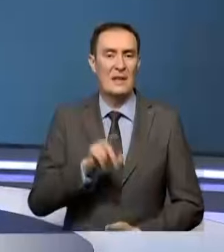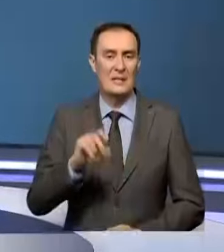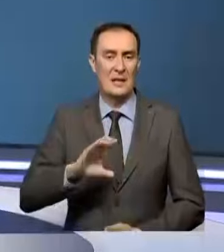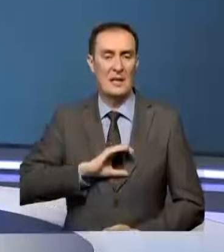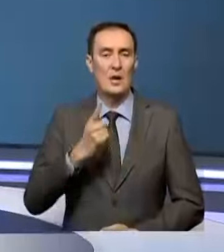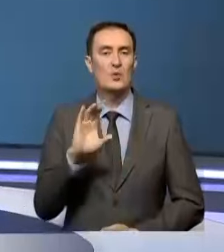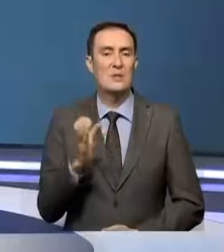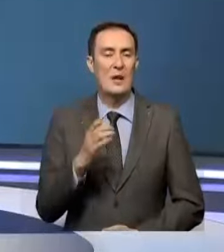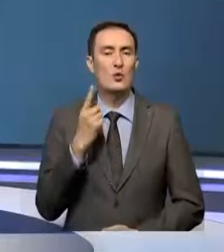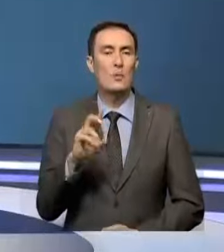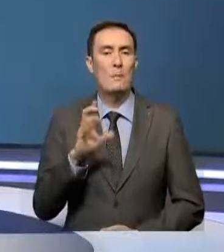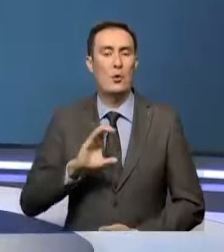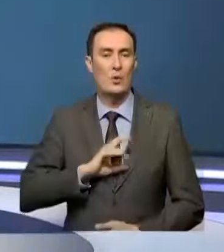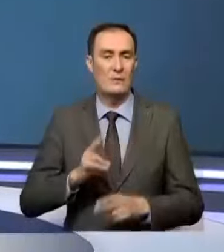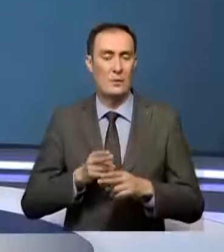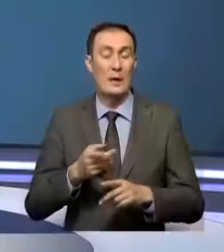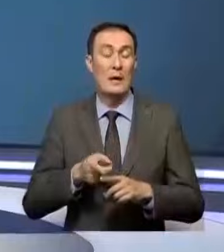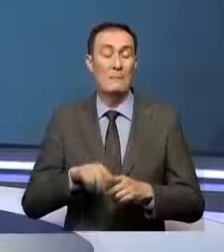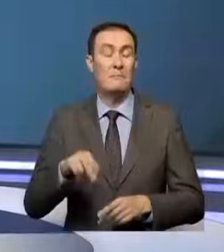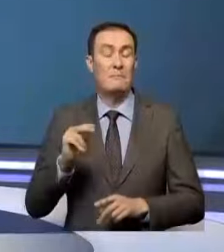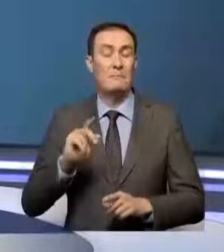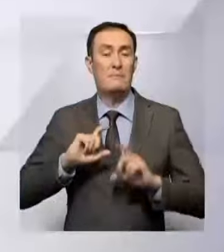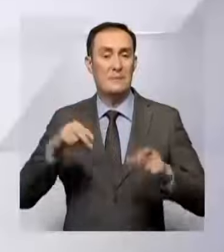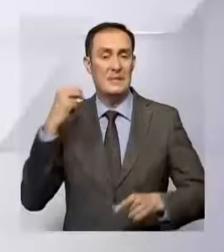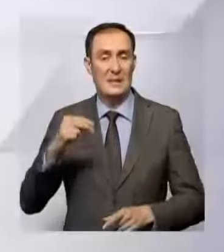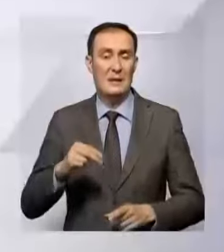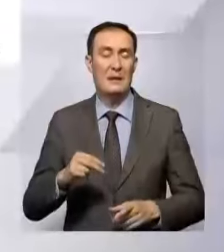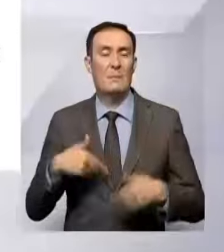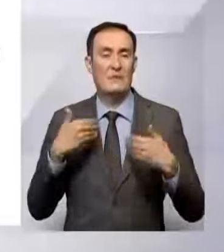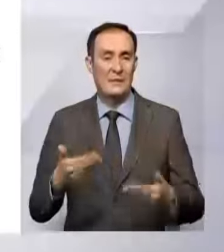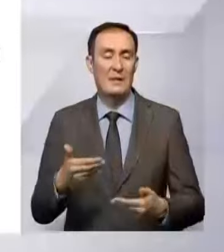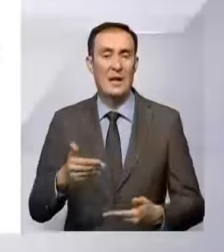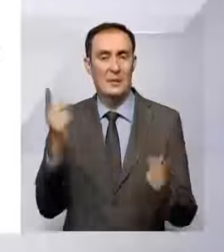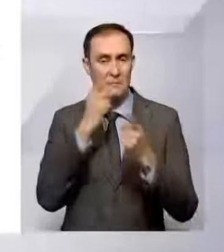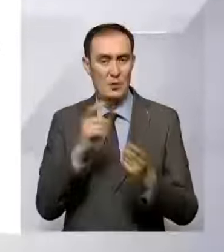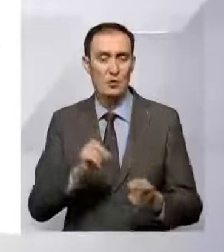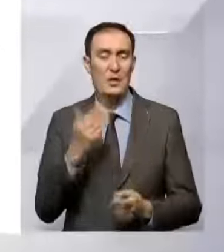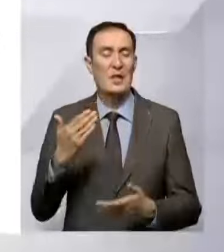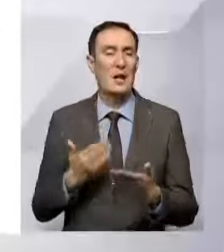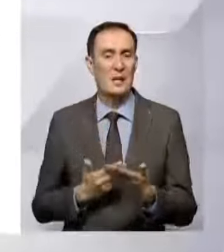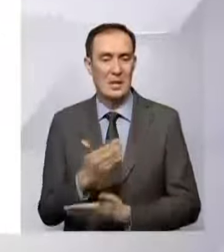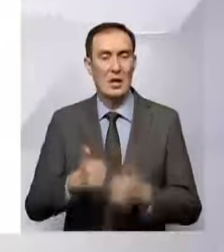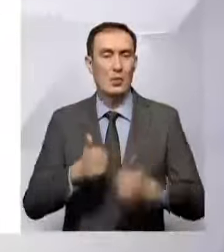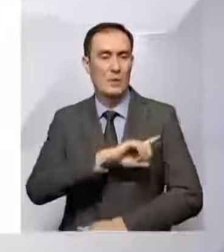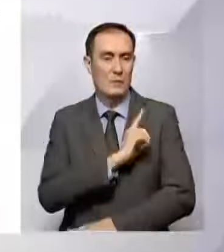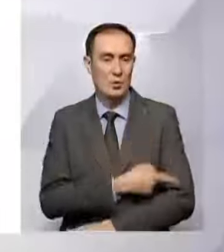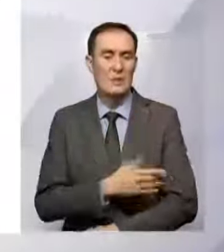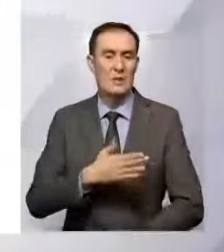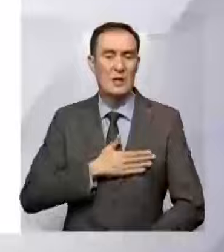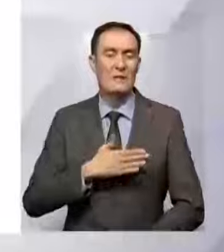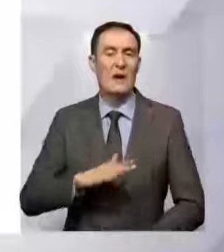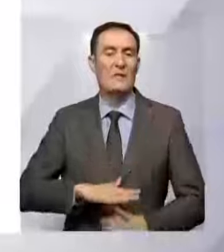золотые, 1 серебряную и 1 бронзовую медали. Президент направил призерам телеграмму и отметил, что они доказали конкурентоспособность и